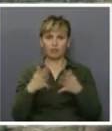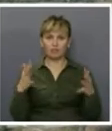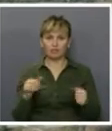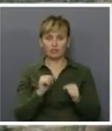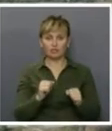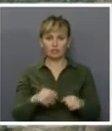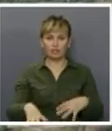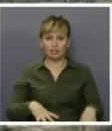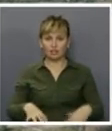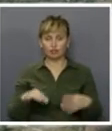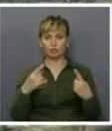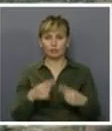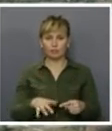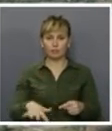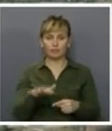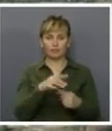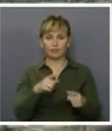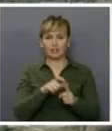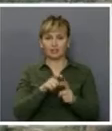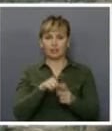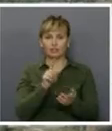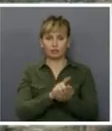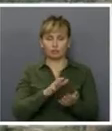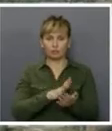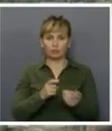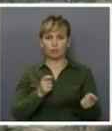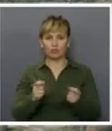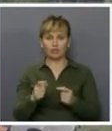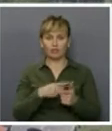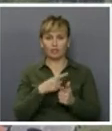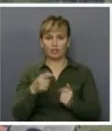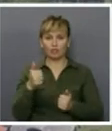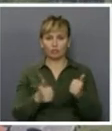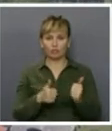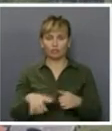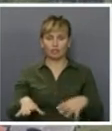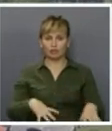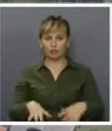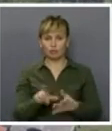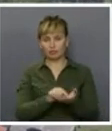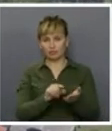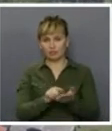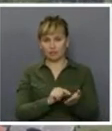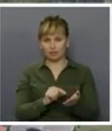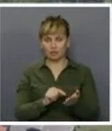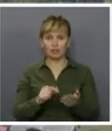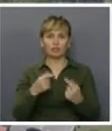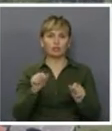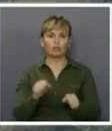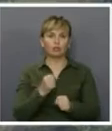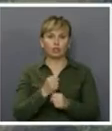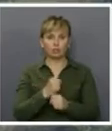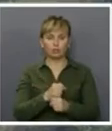защита от рыночных и других колебаний. Другими словами, должно быть рыночное управление или конкуренция на рынке управляющих пенсионными активами, где могут